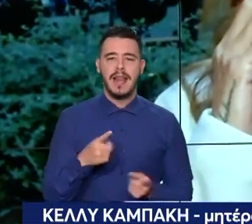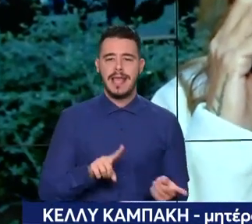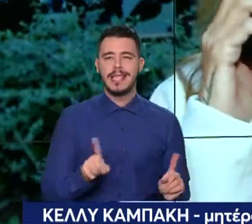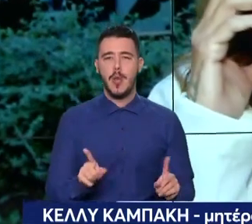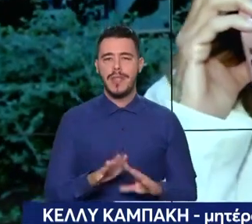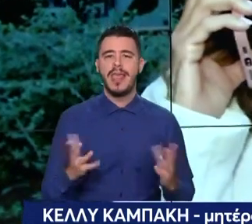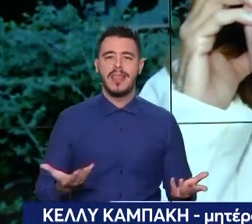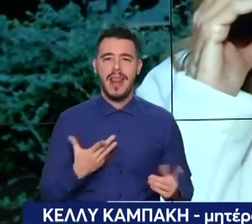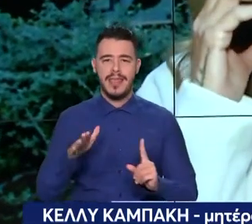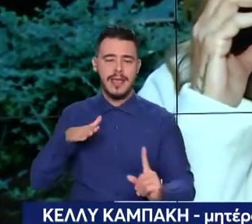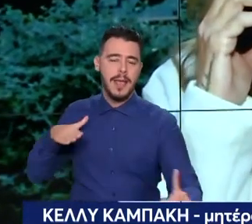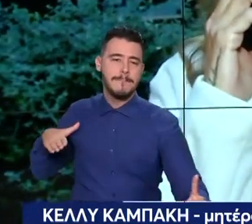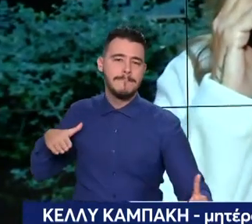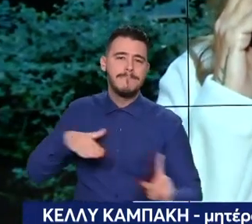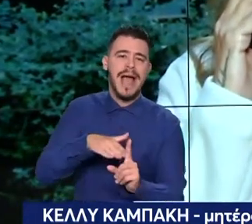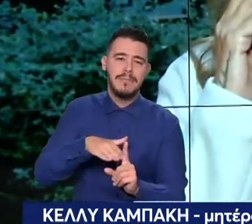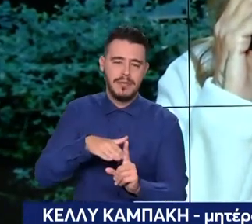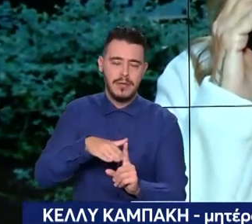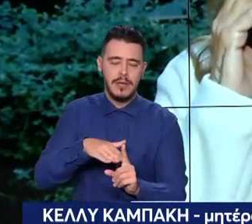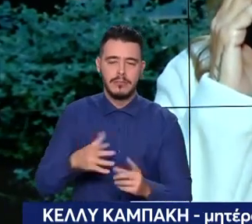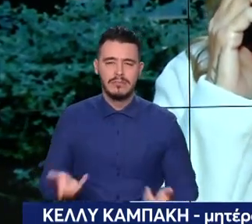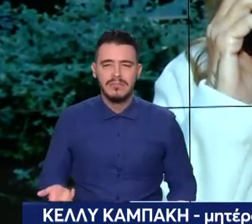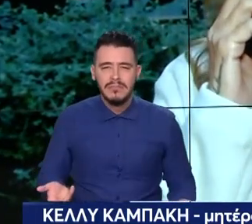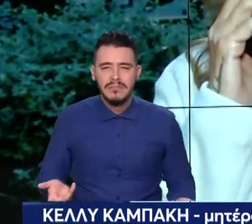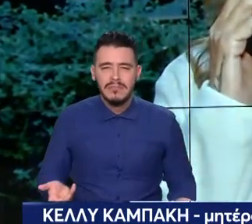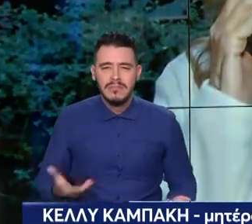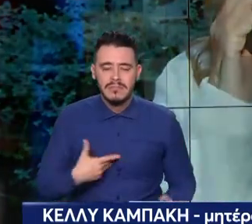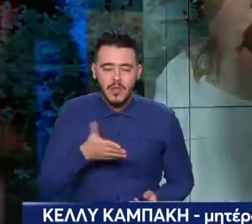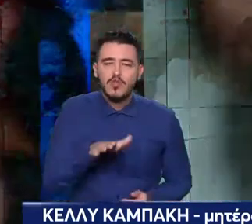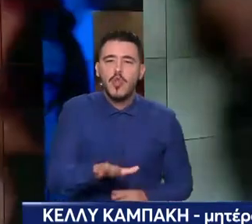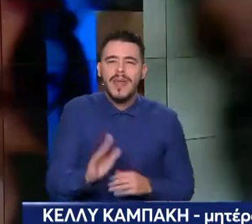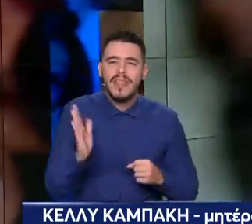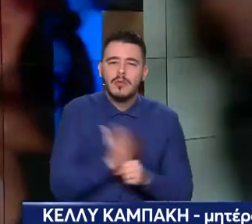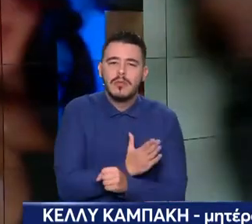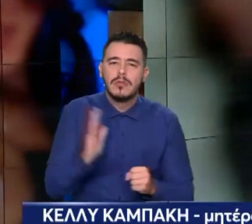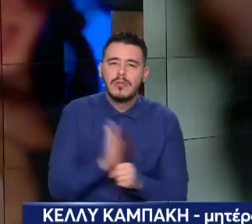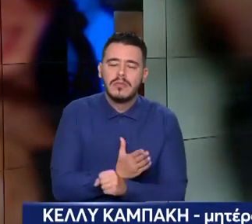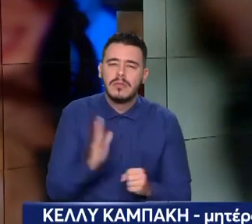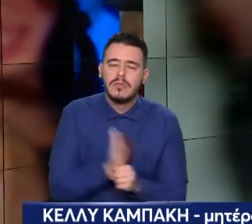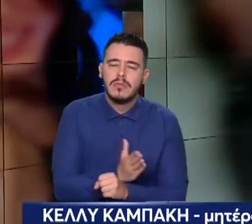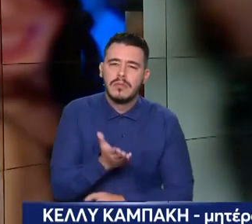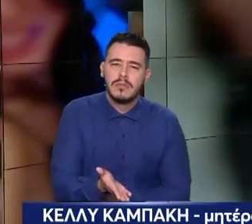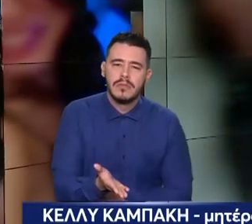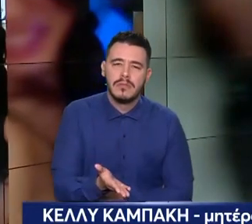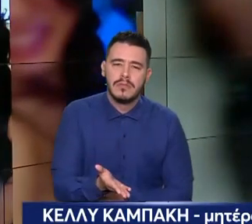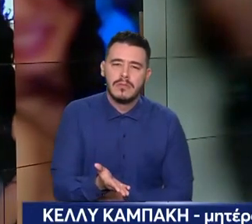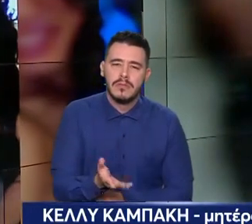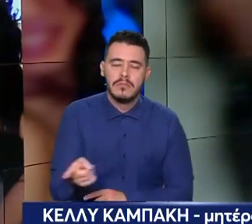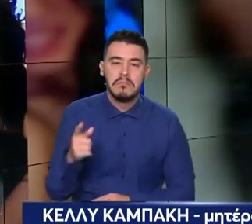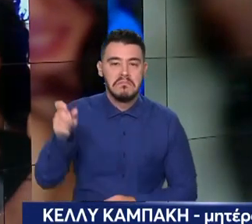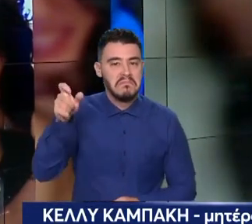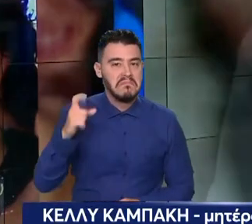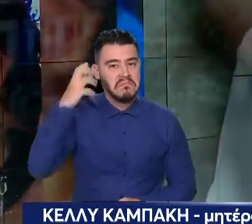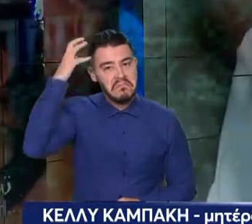παιδί με 8 χιλιόμετρα. Το παιδί ήταν διαλυμένο και μας έλεγε αυτός ο πραγματογνώμονας